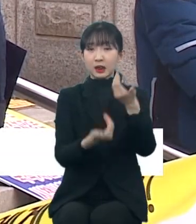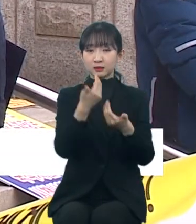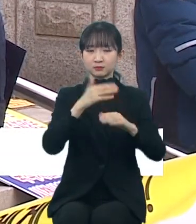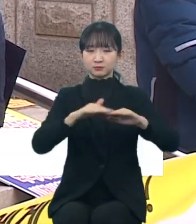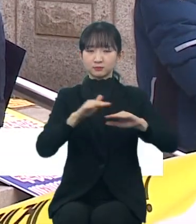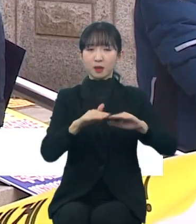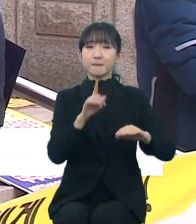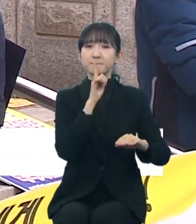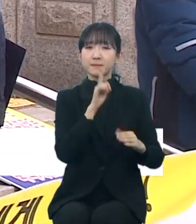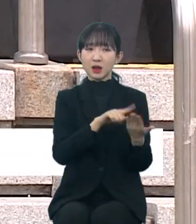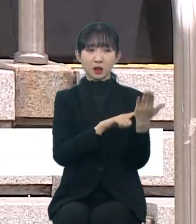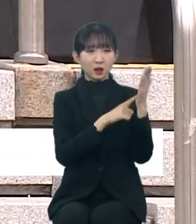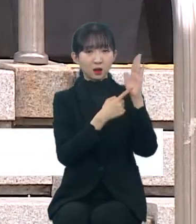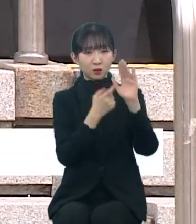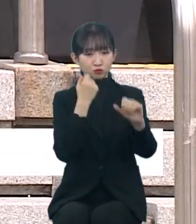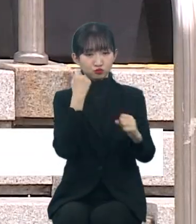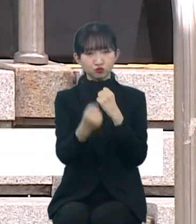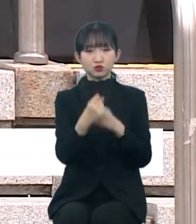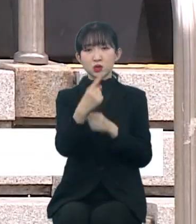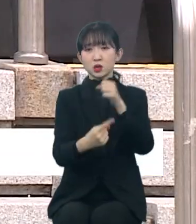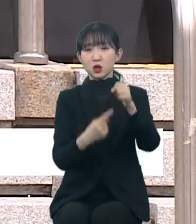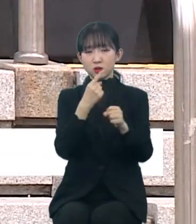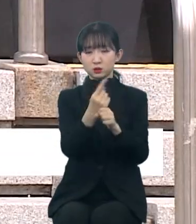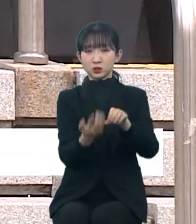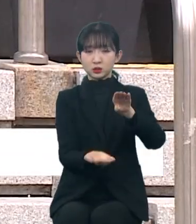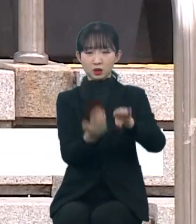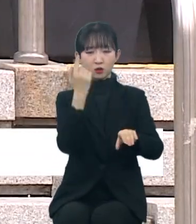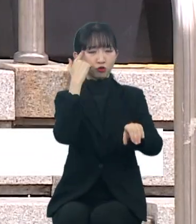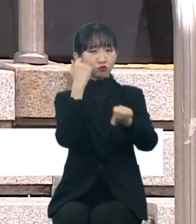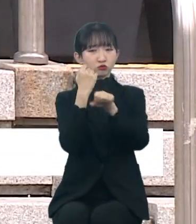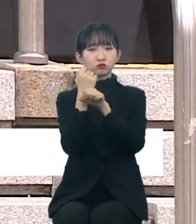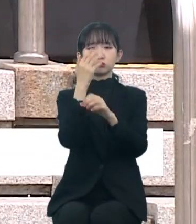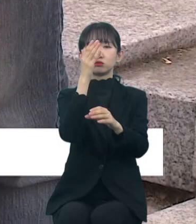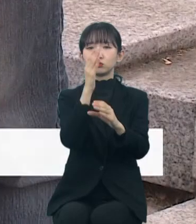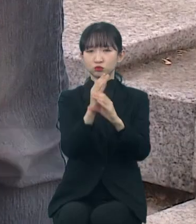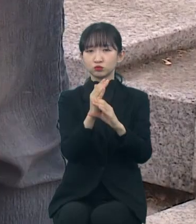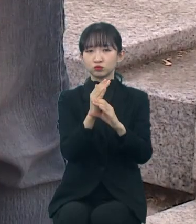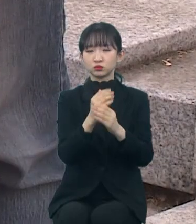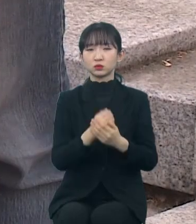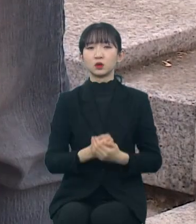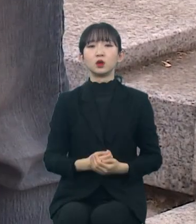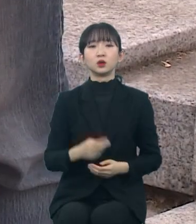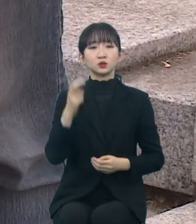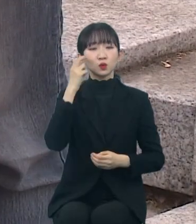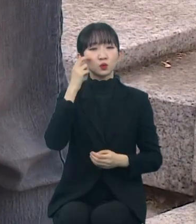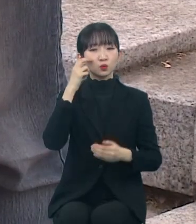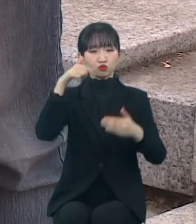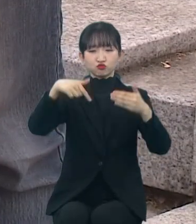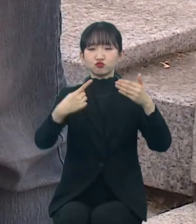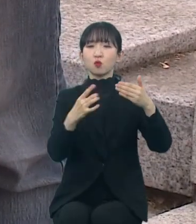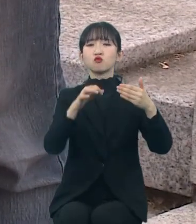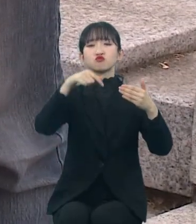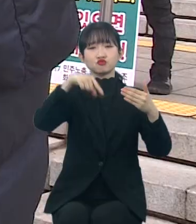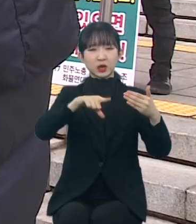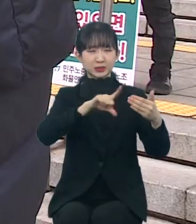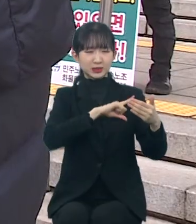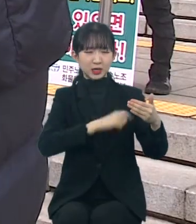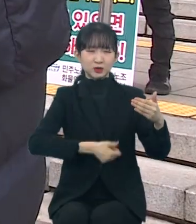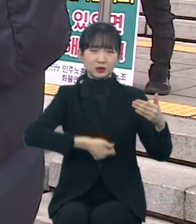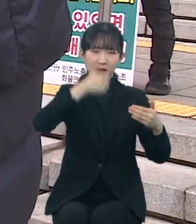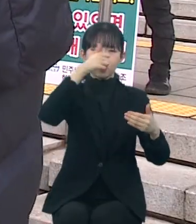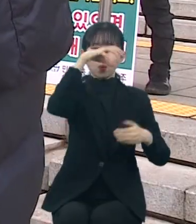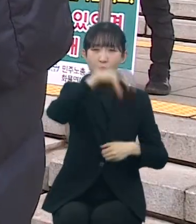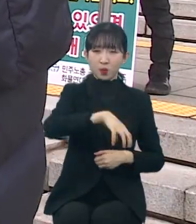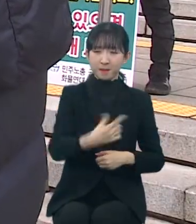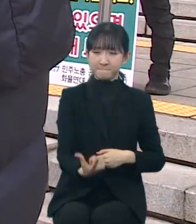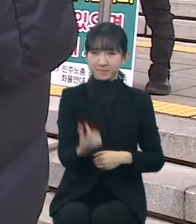용역 결과는 1년째 나오지 않는 상황. 노조는 송도 909가 화물주차장 최적지라며 인천시에 조속한